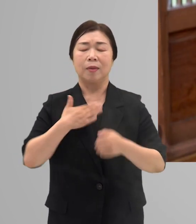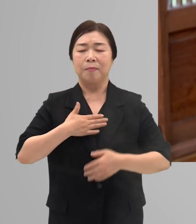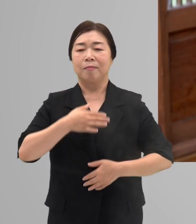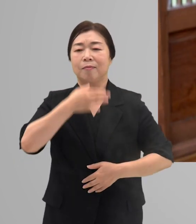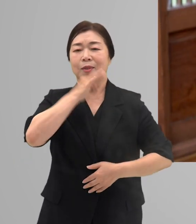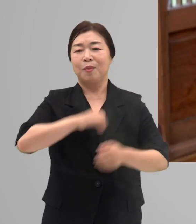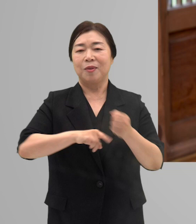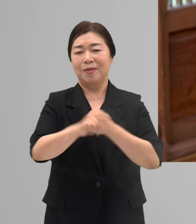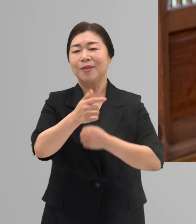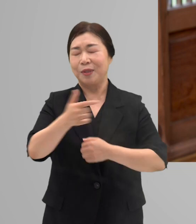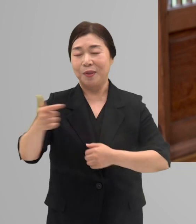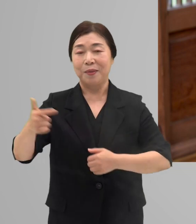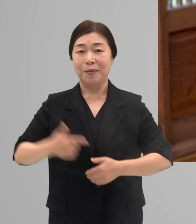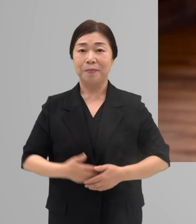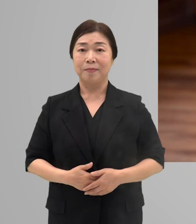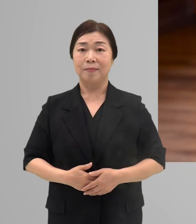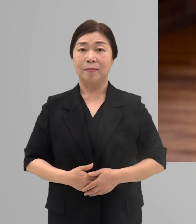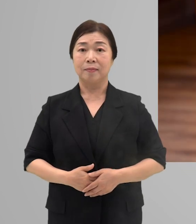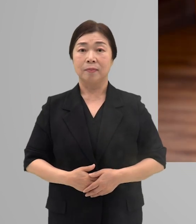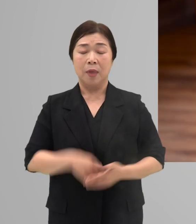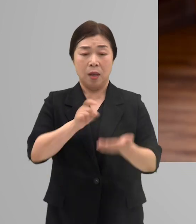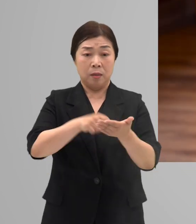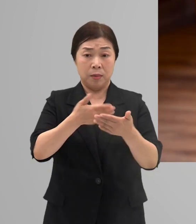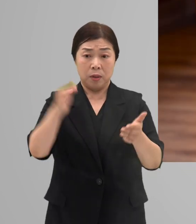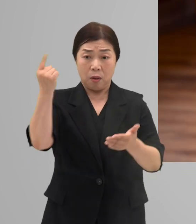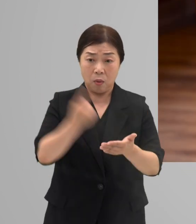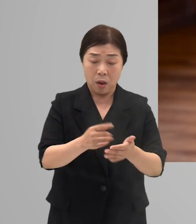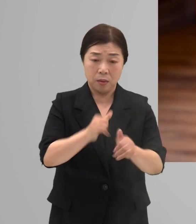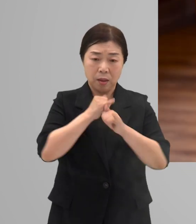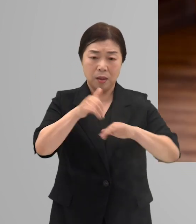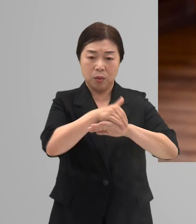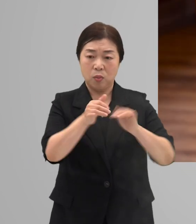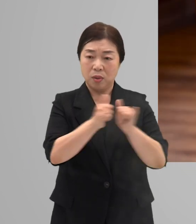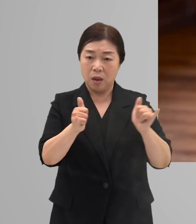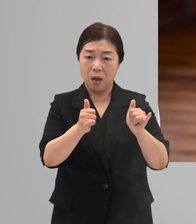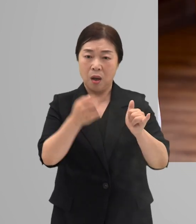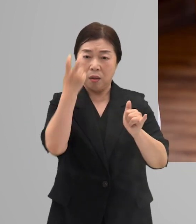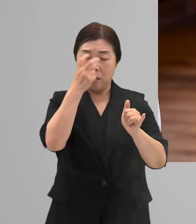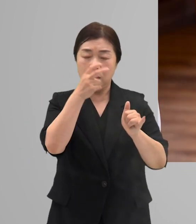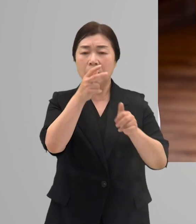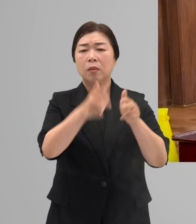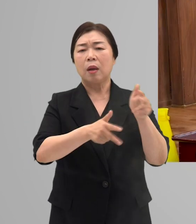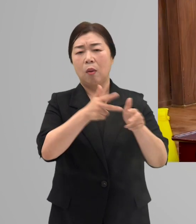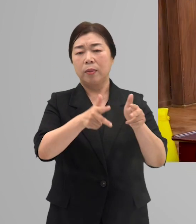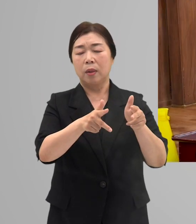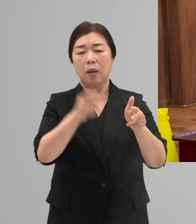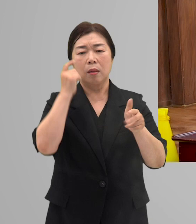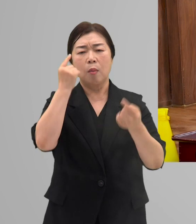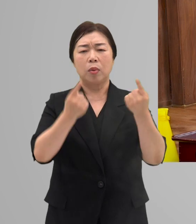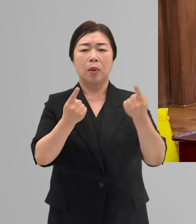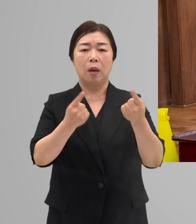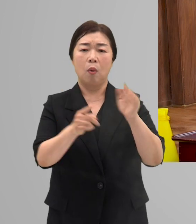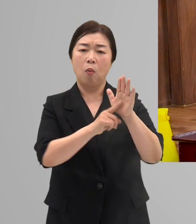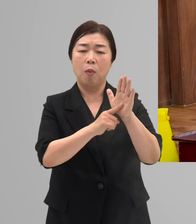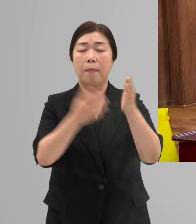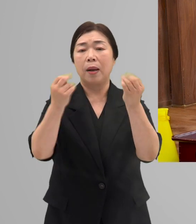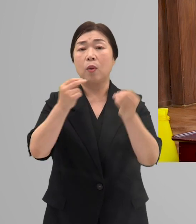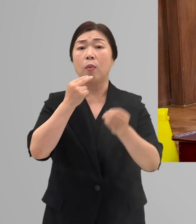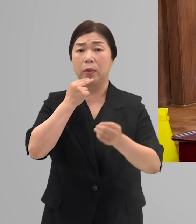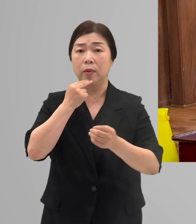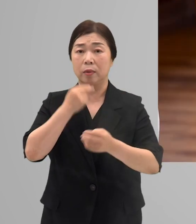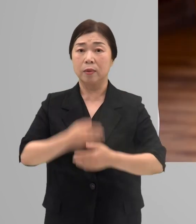굉장히 뜻깊은 시간이었던 것 같습니다. 사실 응급실 기반 자살 시도자 사후 관리 사업이라는 게 생각보다 많이 알려져 있지 않은